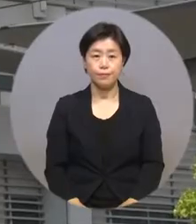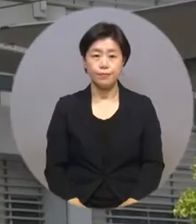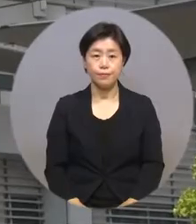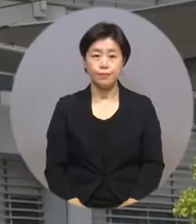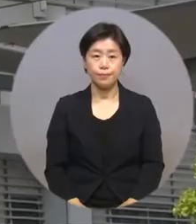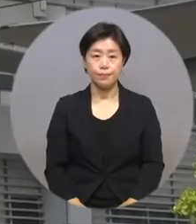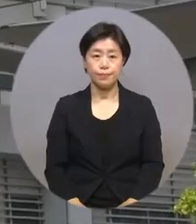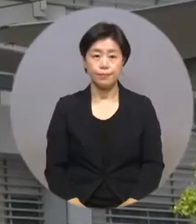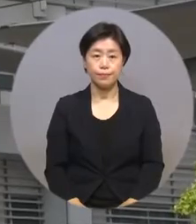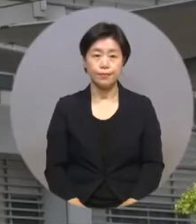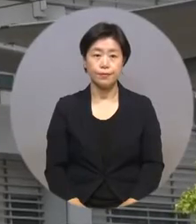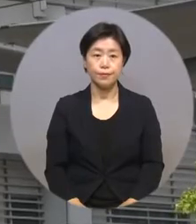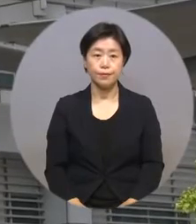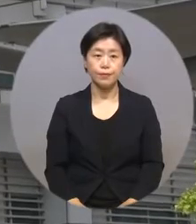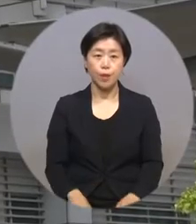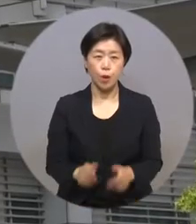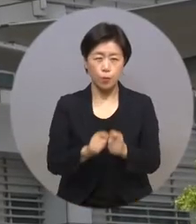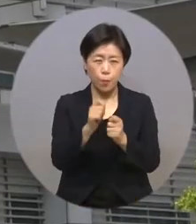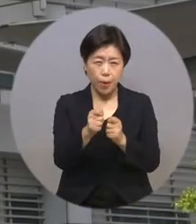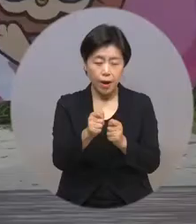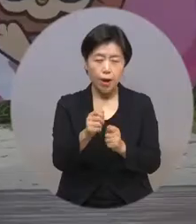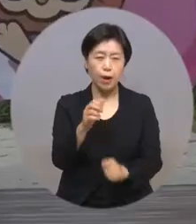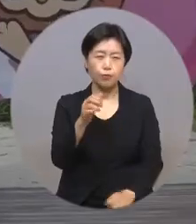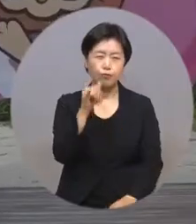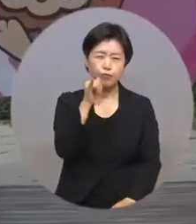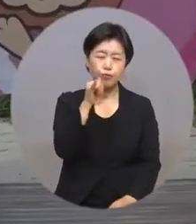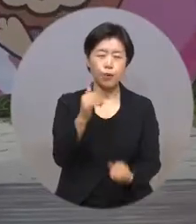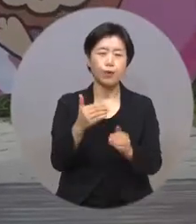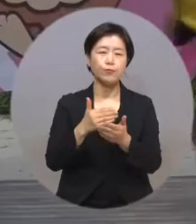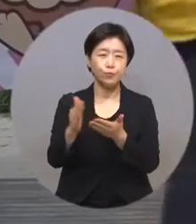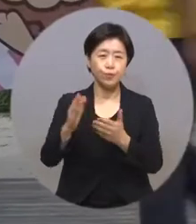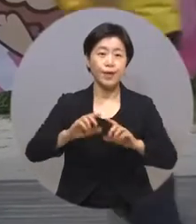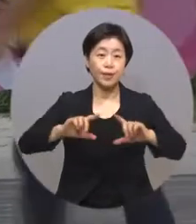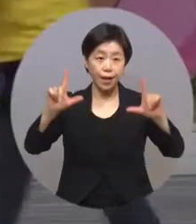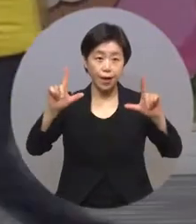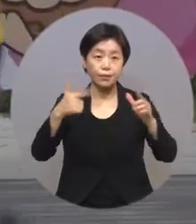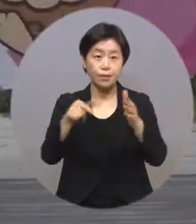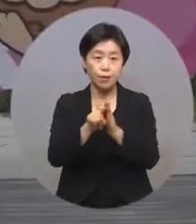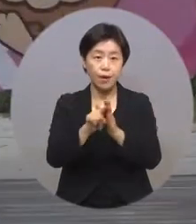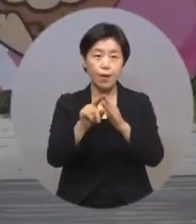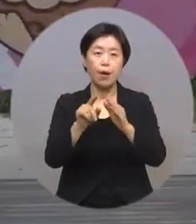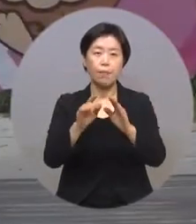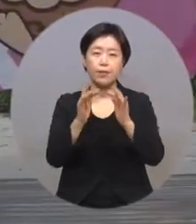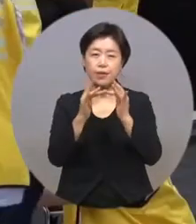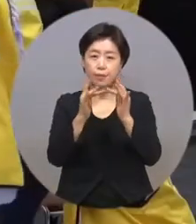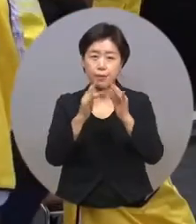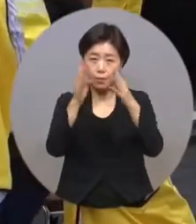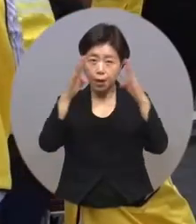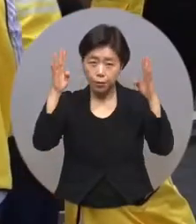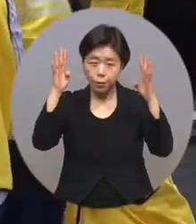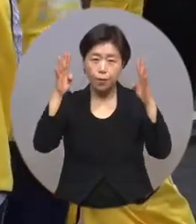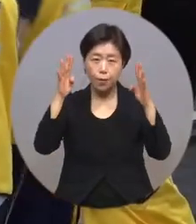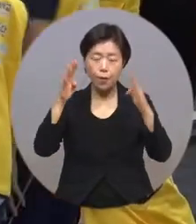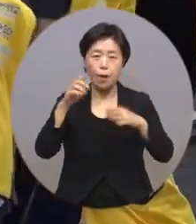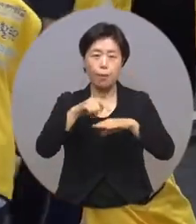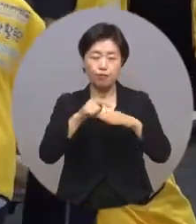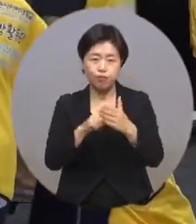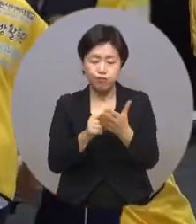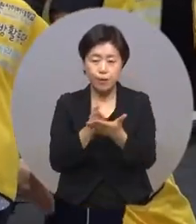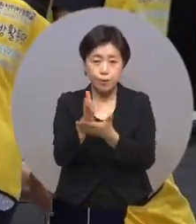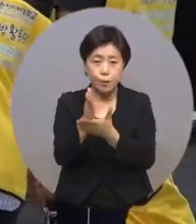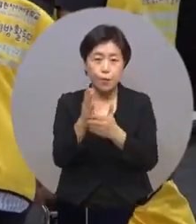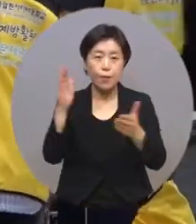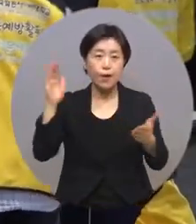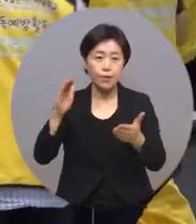지난 17일 도박 중독 추방의 날 열린 사이버대학교 상담 심리학과 학생들은 서울 망우역